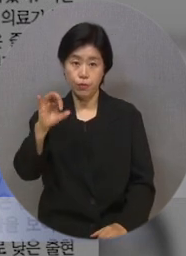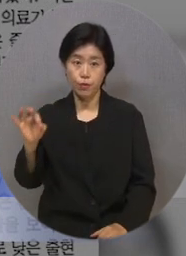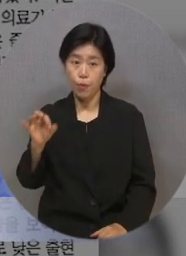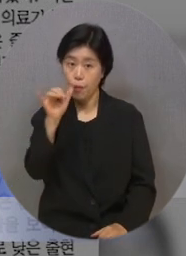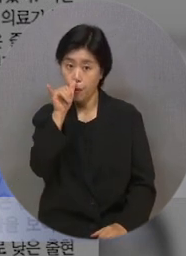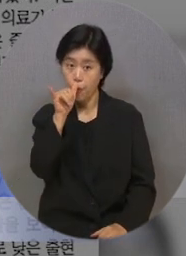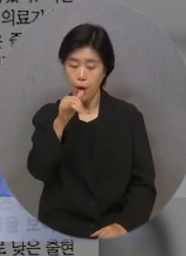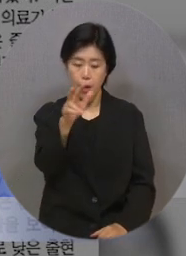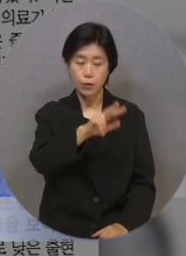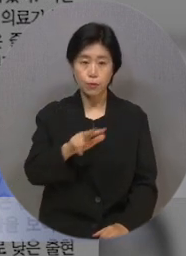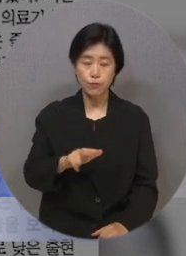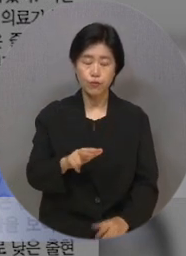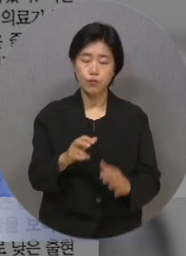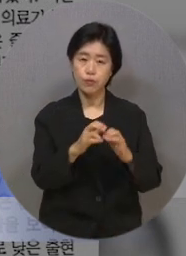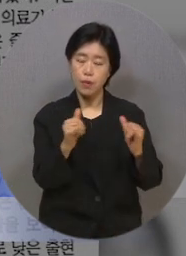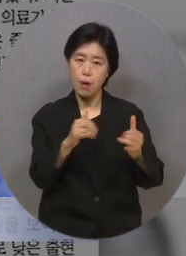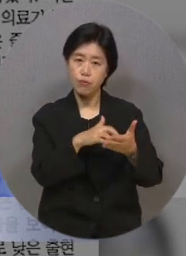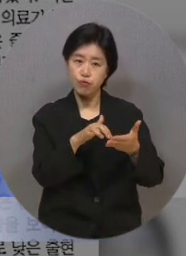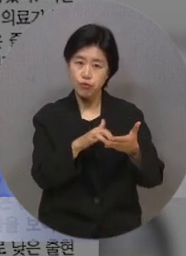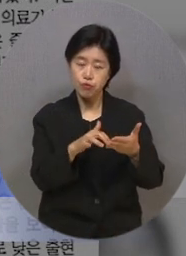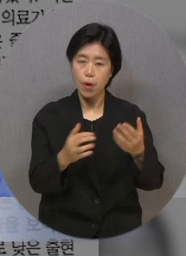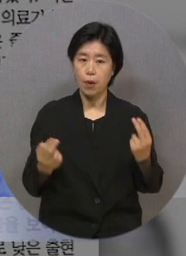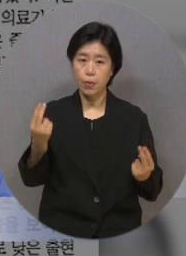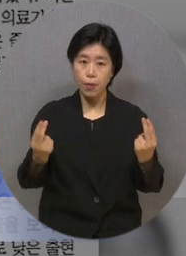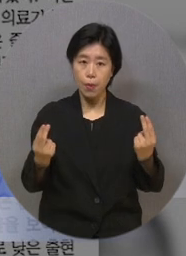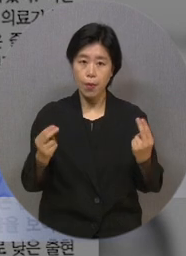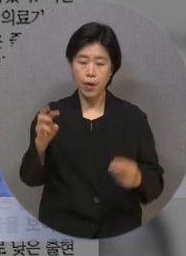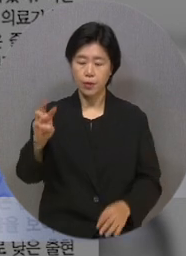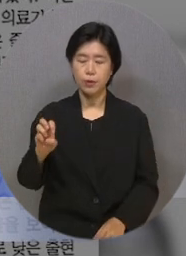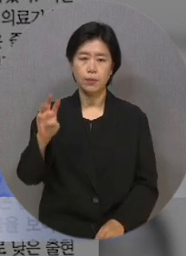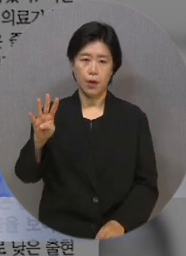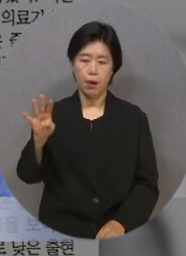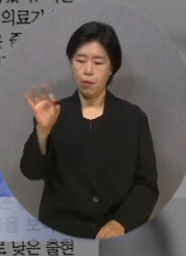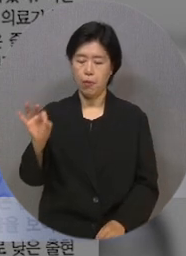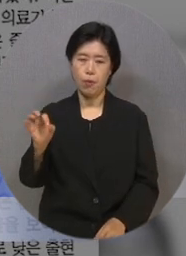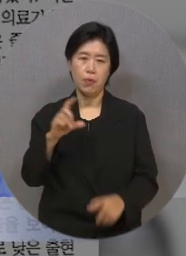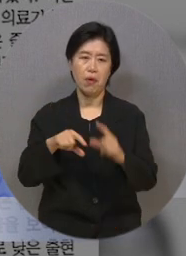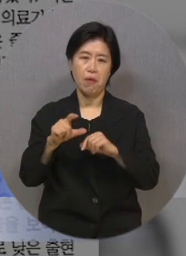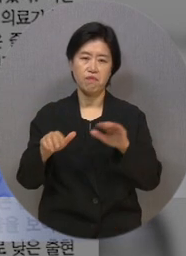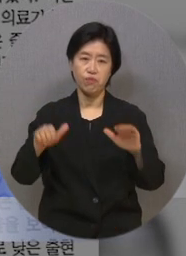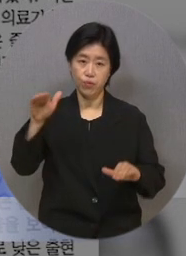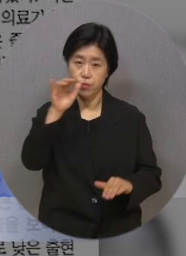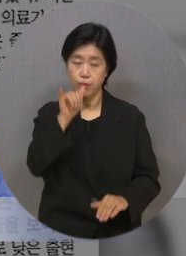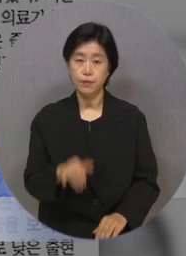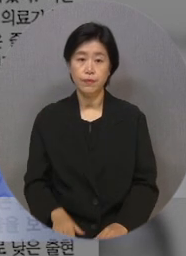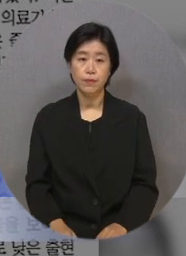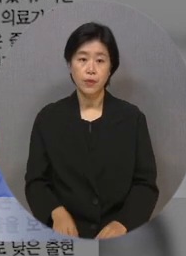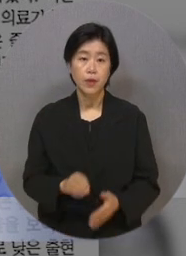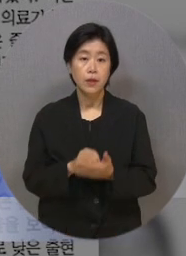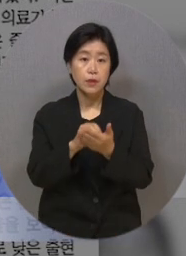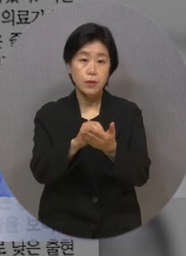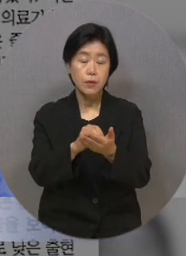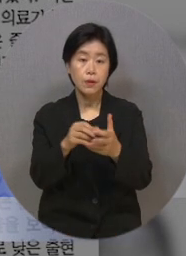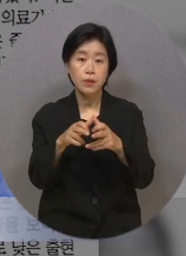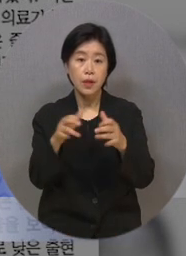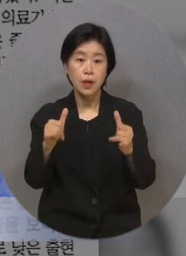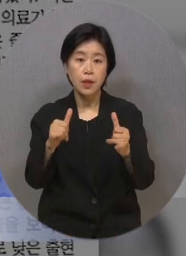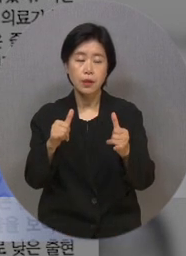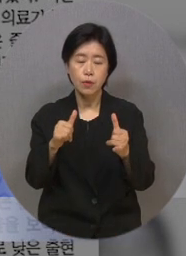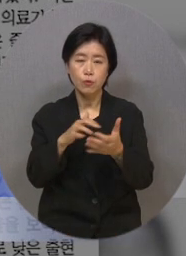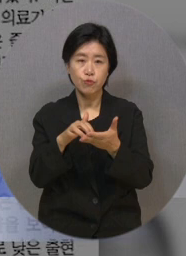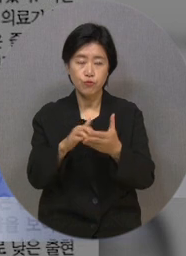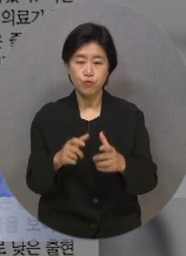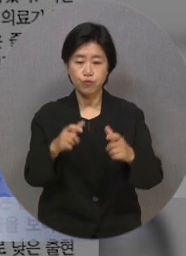인구 고령화 수준 18%보다 34% 높았습니다 등록 장애인 수가 가장 많이 증가한 장애